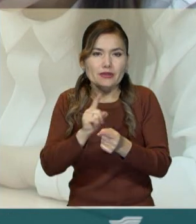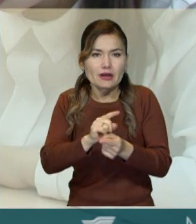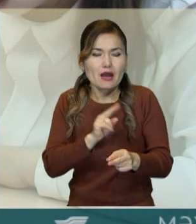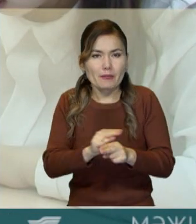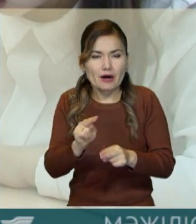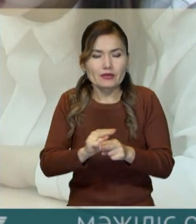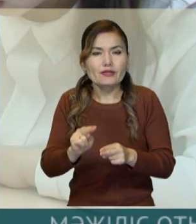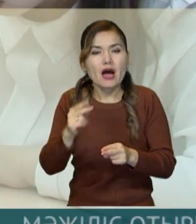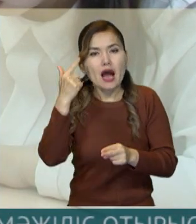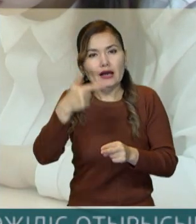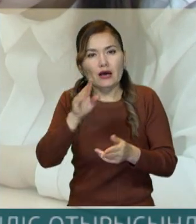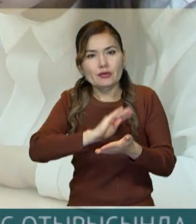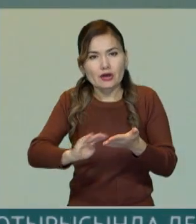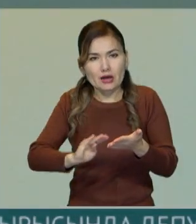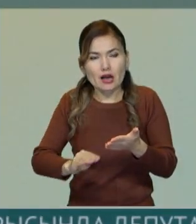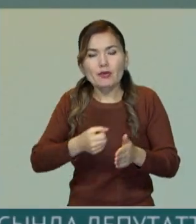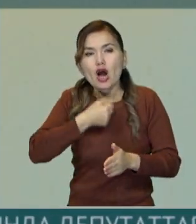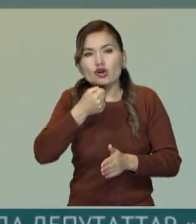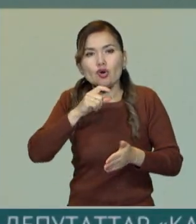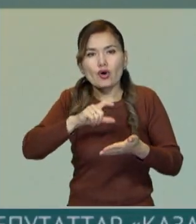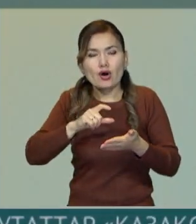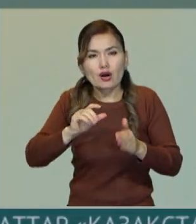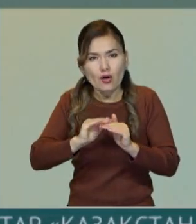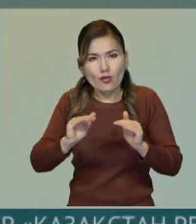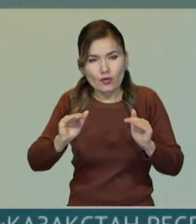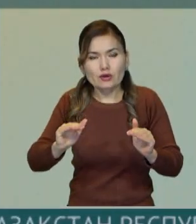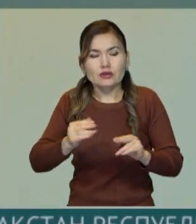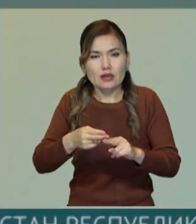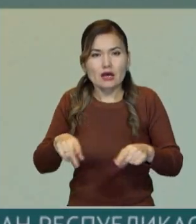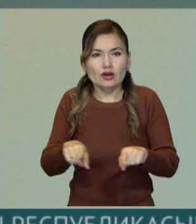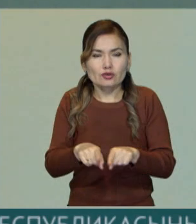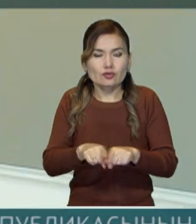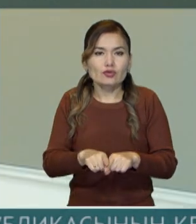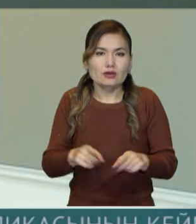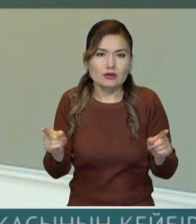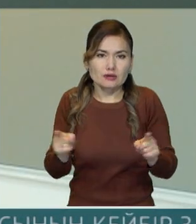қарпінде диктант, ал жоғарғы сынып оқушылары қысқа эссе жазады.